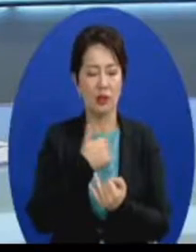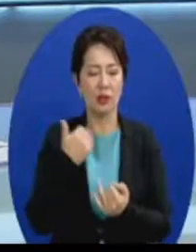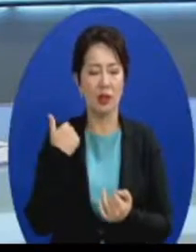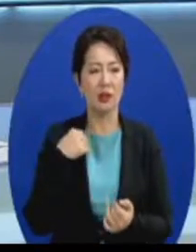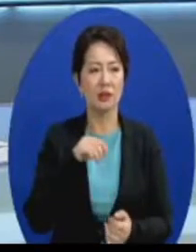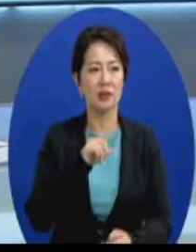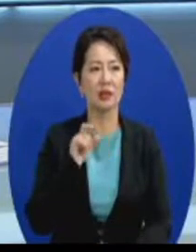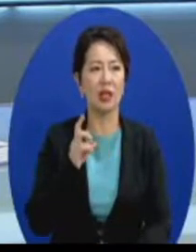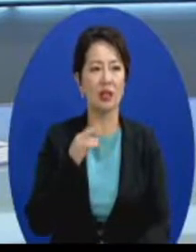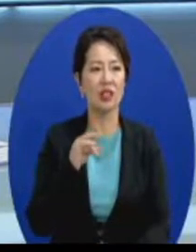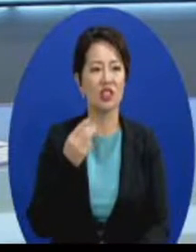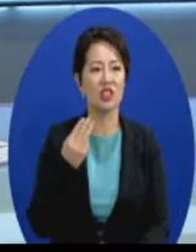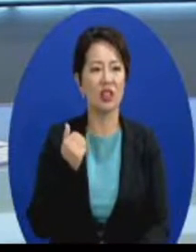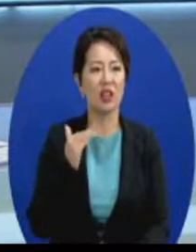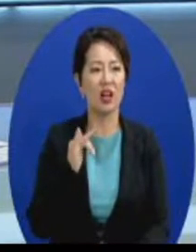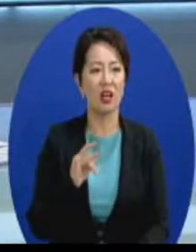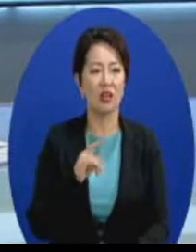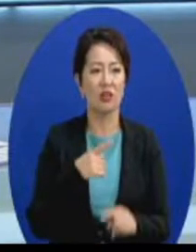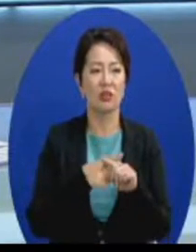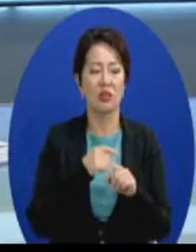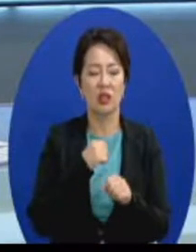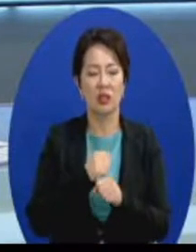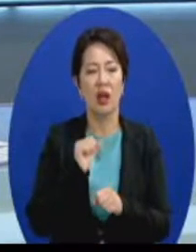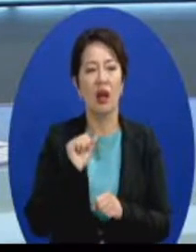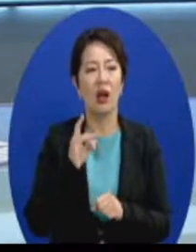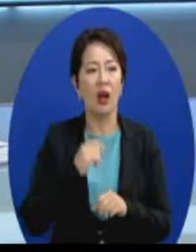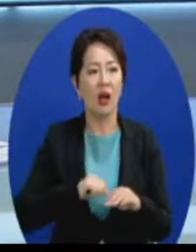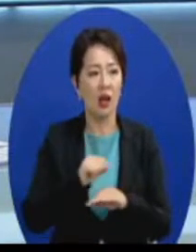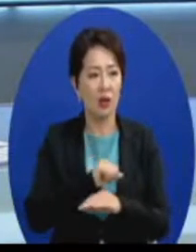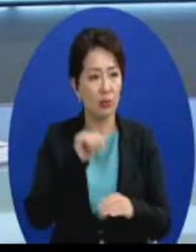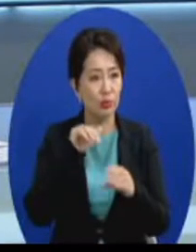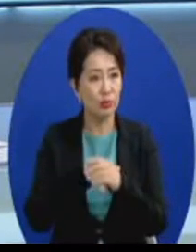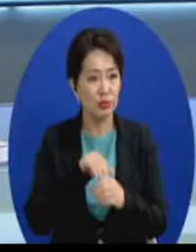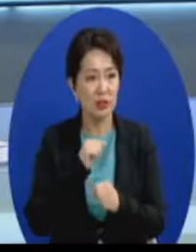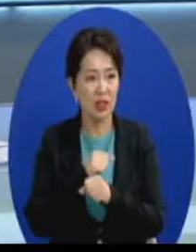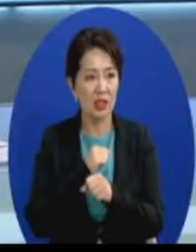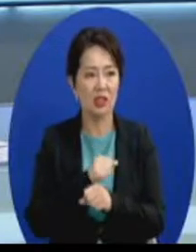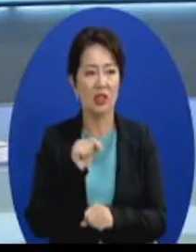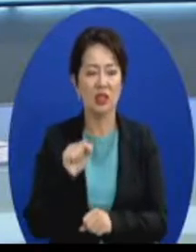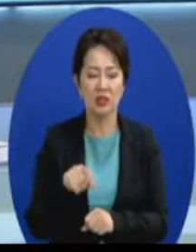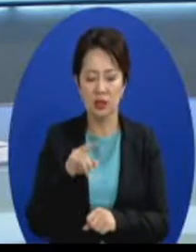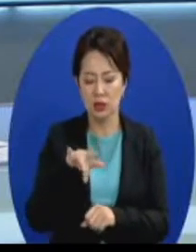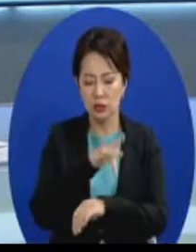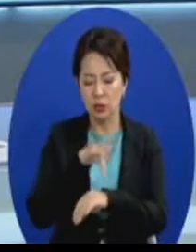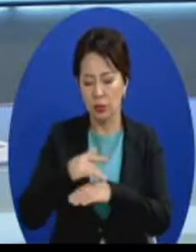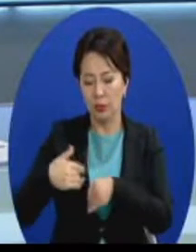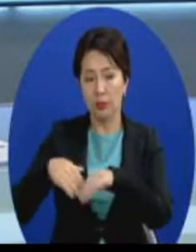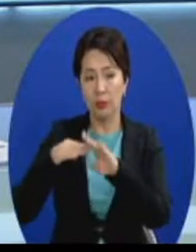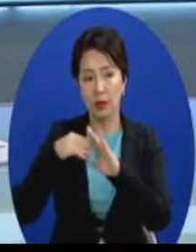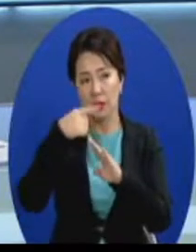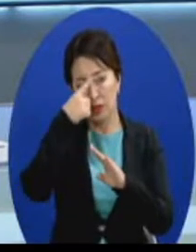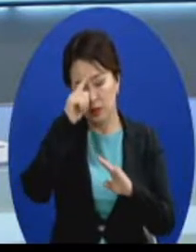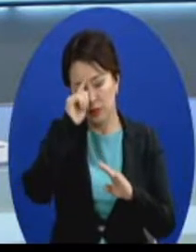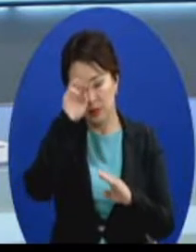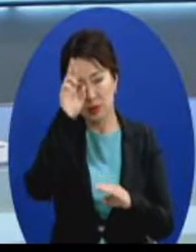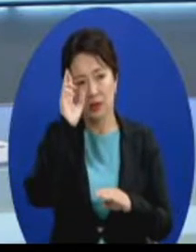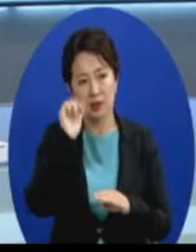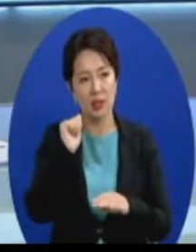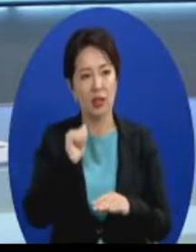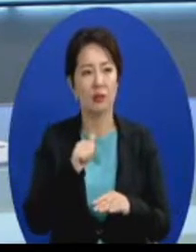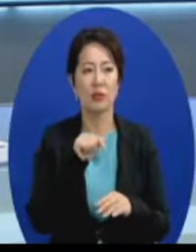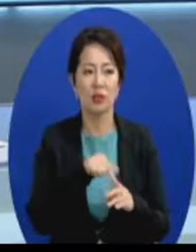дараа зандан шатар орон нутагт ажиллаж байна. Архангай аймагт урьдчилан сэргийлэх эрүүл мэндийн төв байгуулахаар болж эрүүл мэндийн амнаас тоног төхөөрөмжийн мөнгө